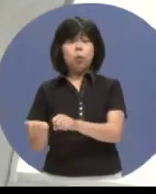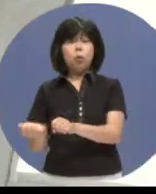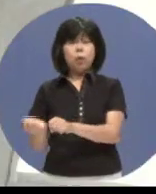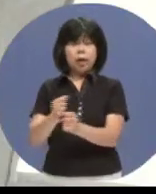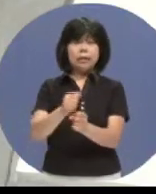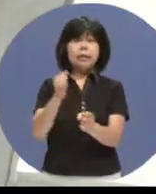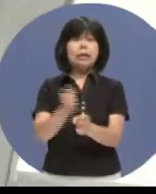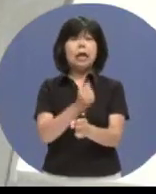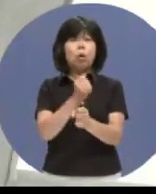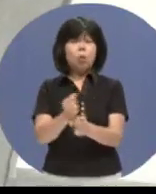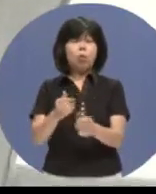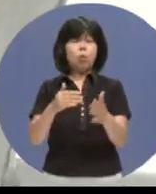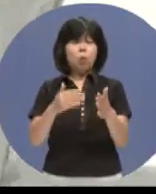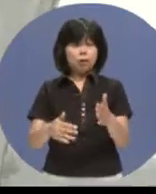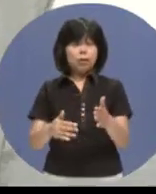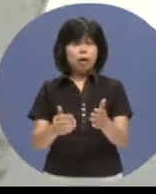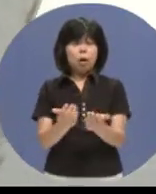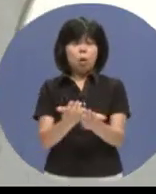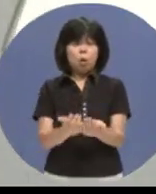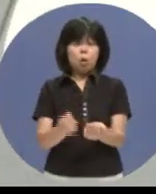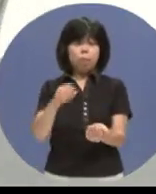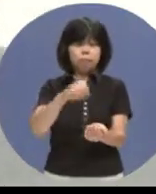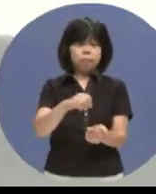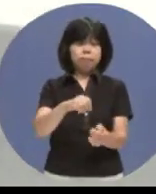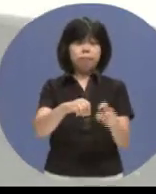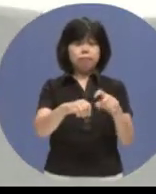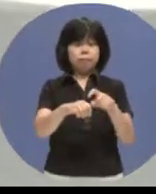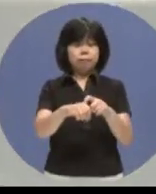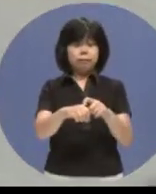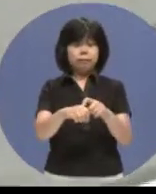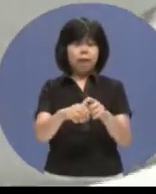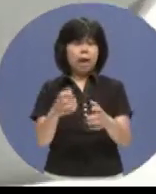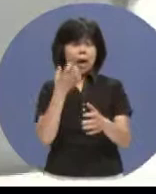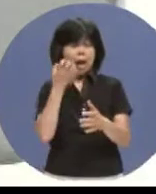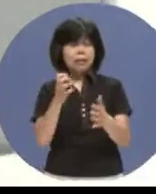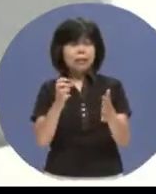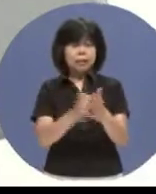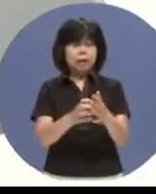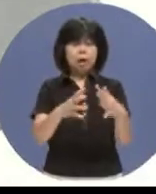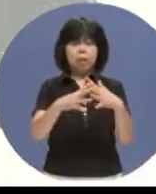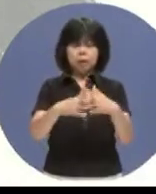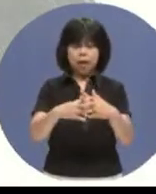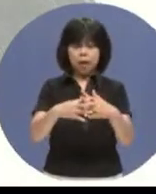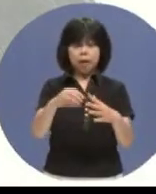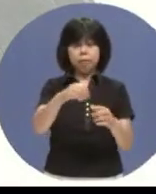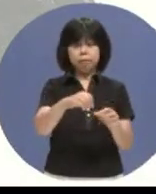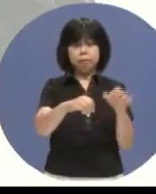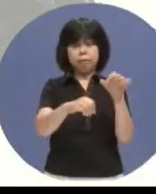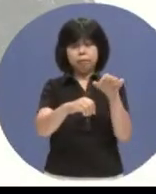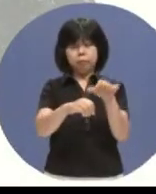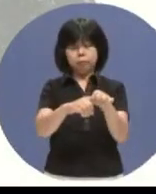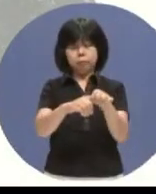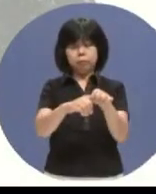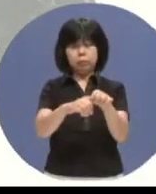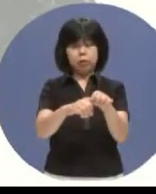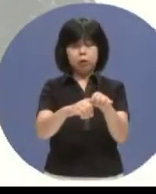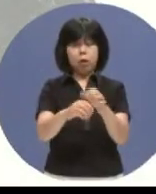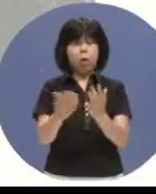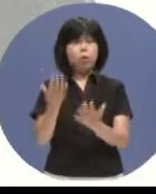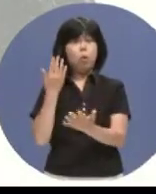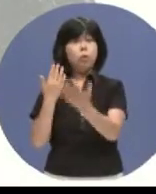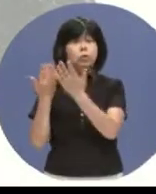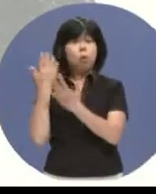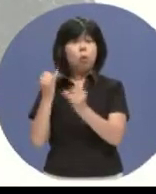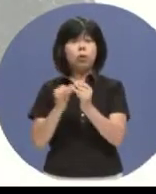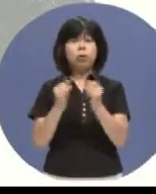で宮という文字が刻まれた土器の蓋の発見などもあり、そこからは当時の人々の暮ら